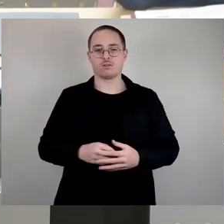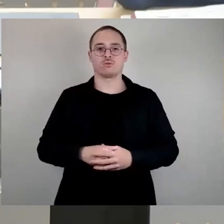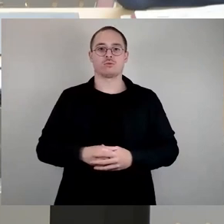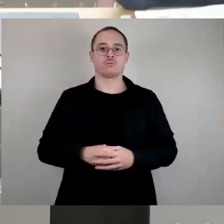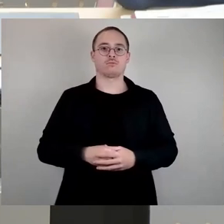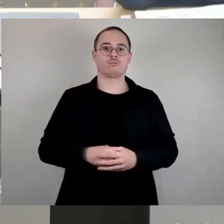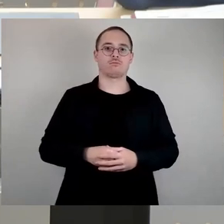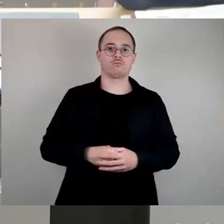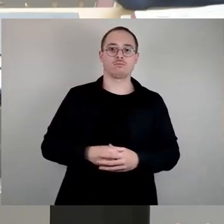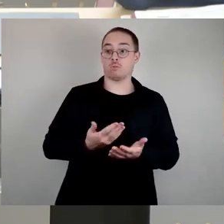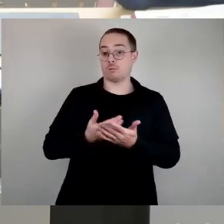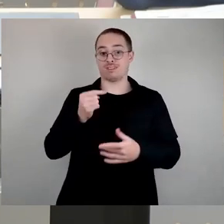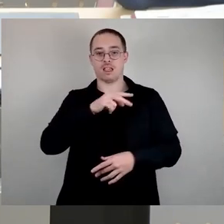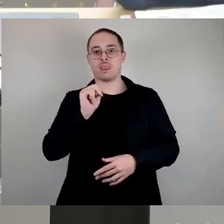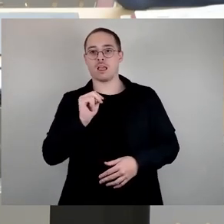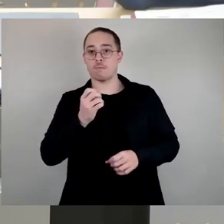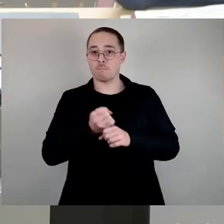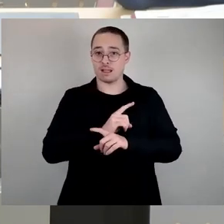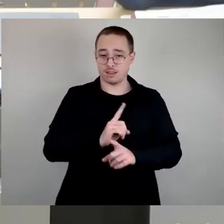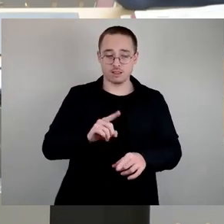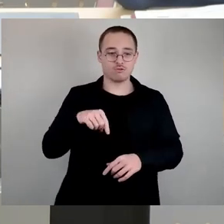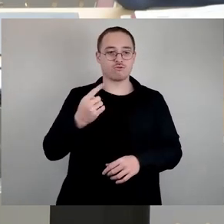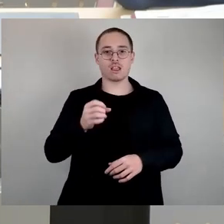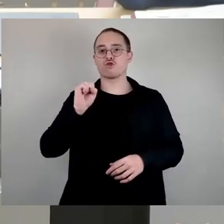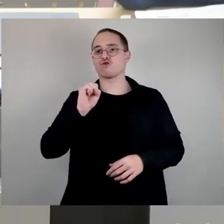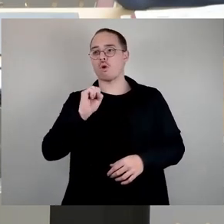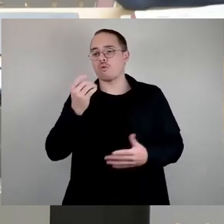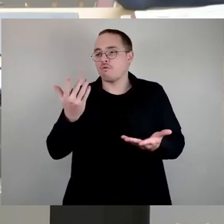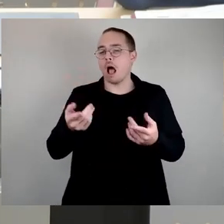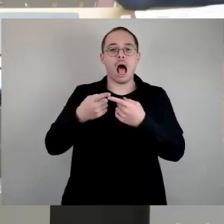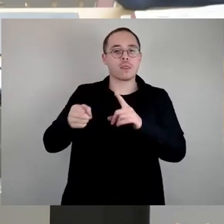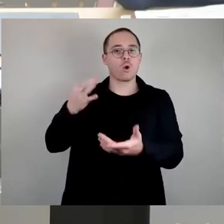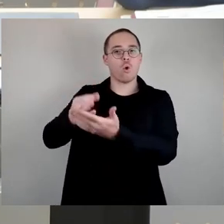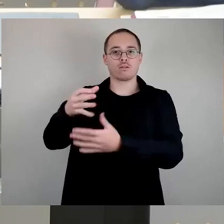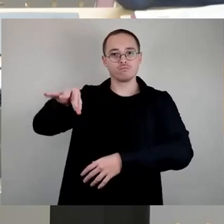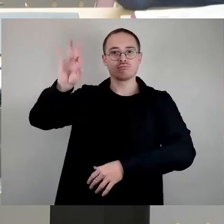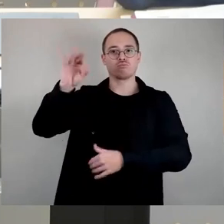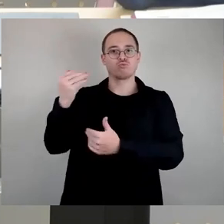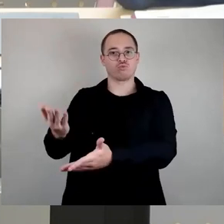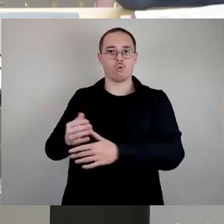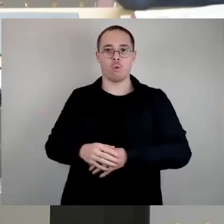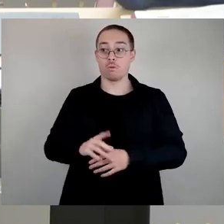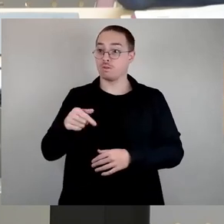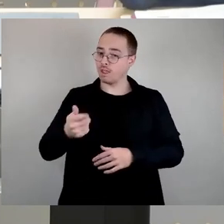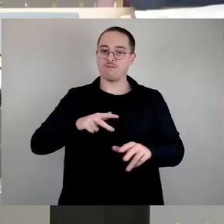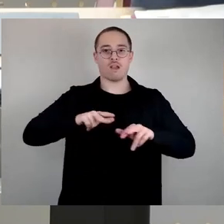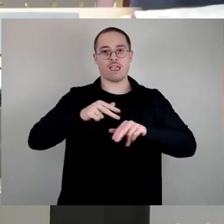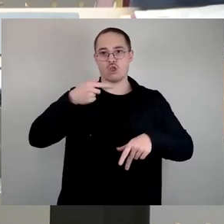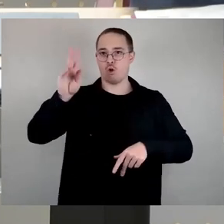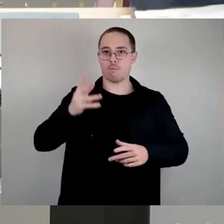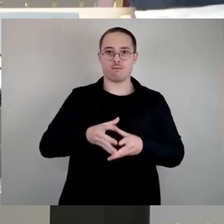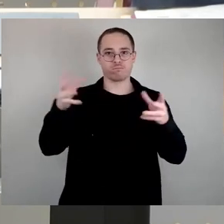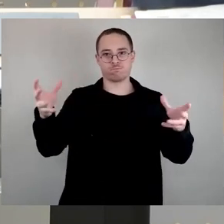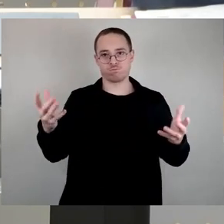nicht, dann zentriert sich das irgendwo und der Verkehr wird noch mehr. Ob das zukunftsfähig ist, ist dann die Frage, weil ja auch im